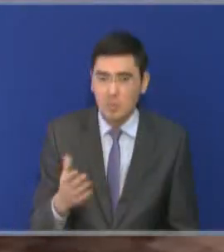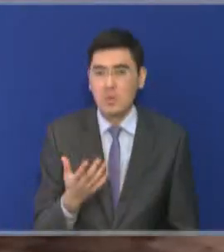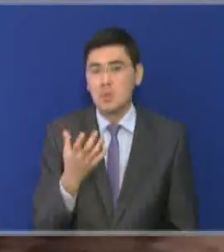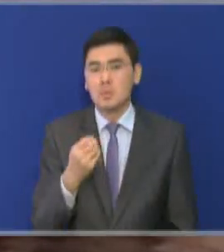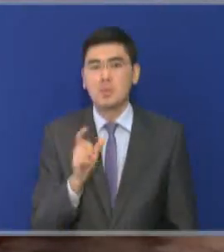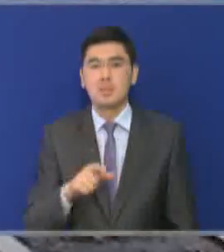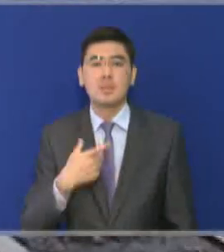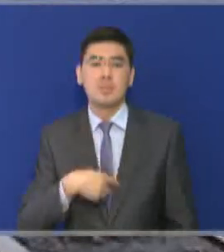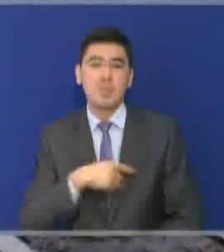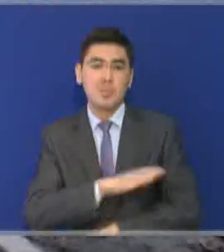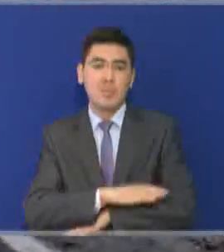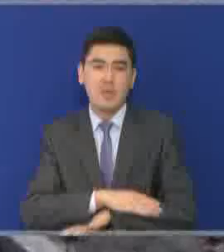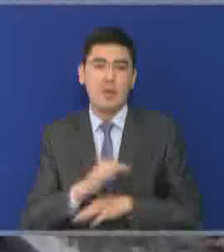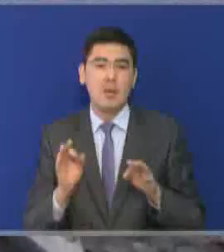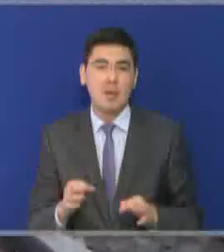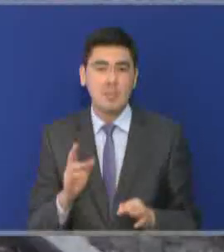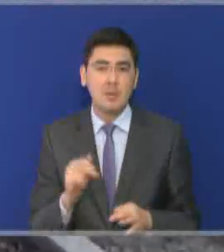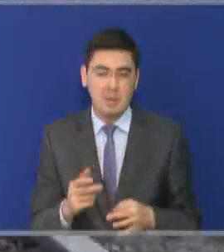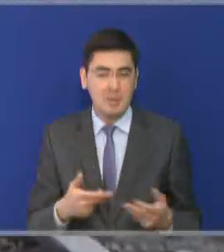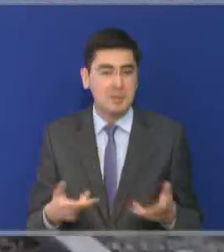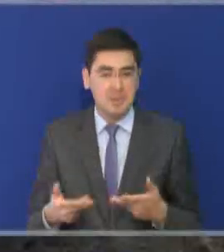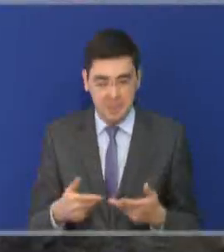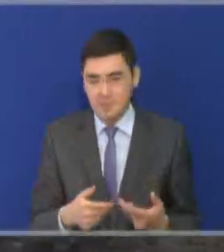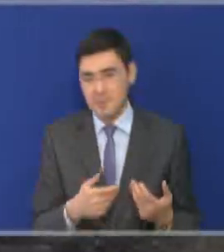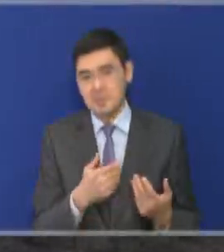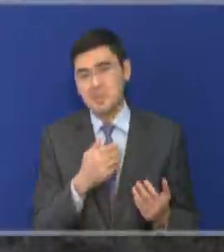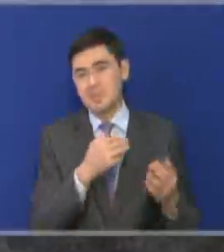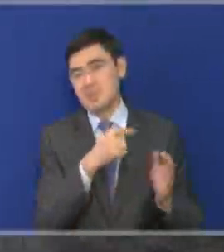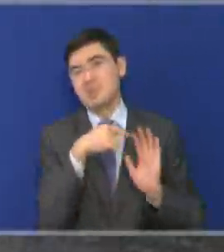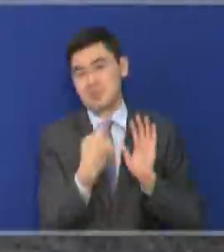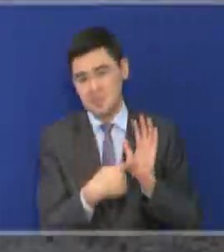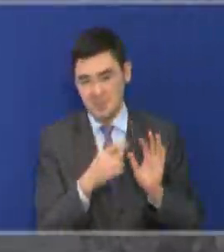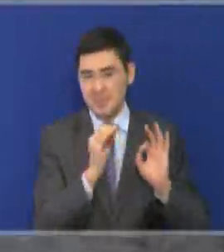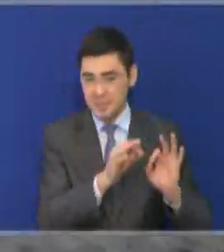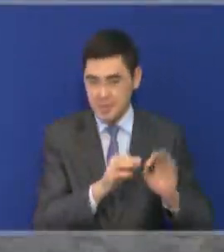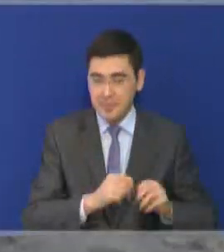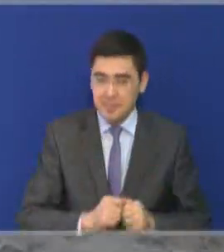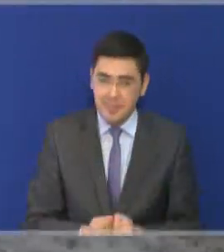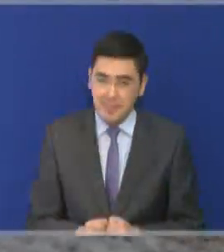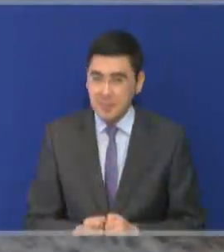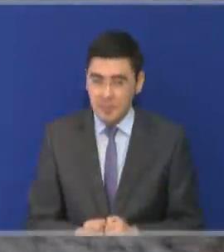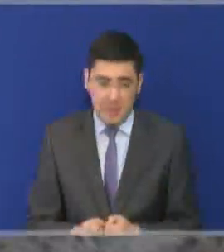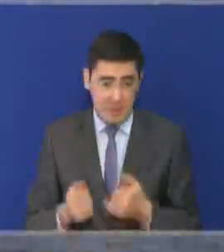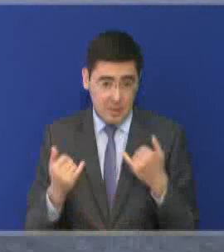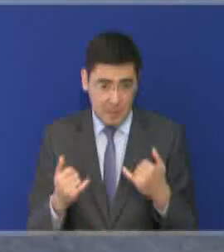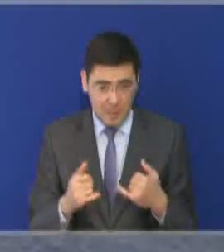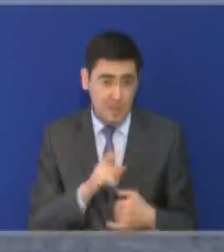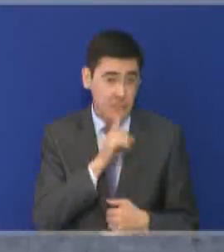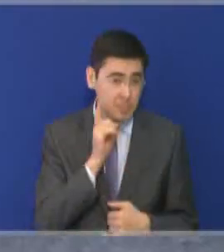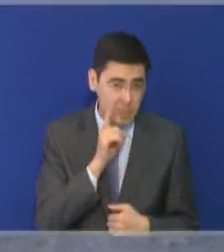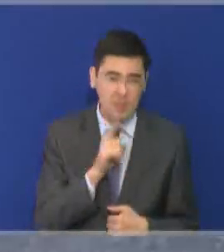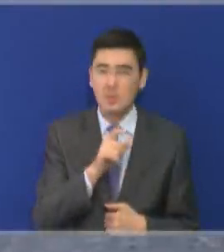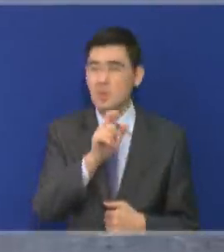на улице. По инициативе молодежного ресурсного центра молодежь и волонтеры города в период чрезвычайного положения предоставляют